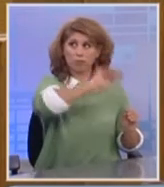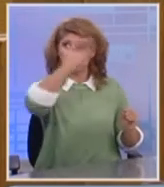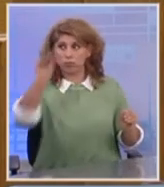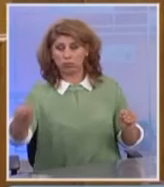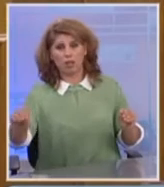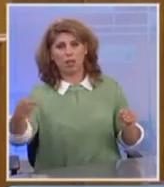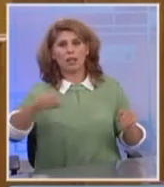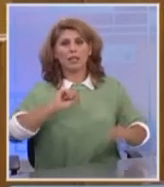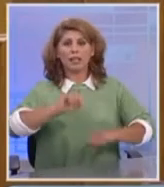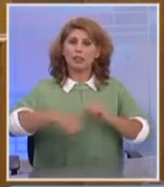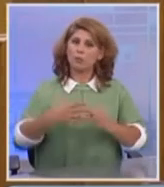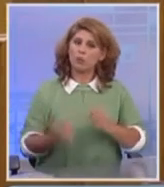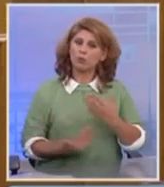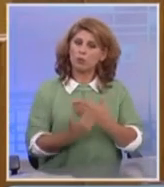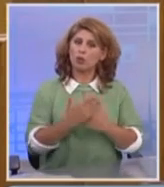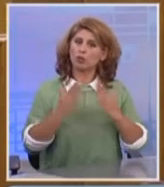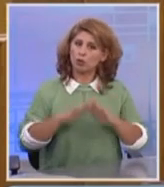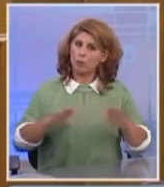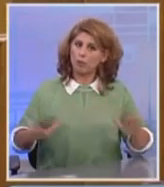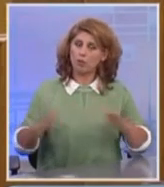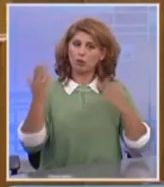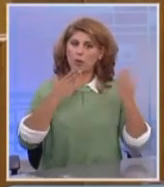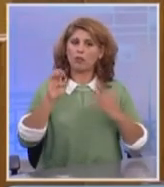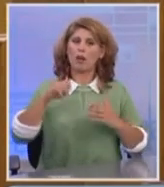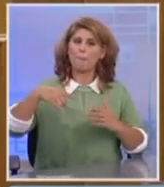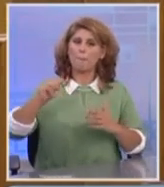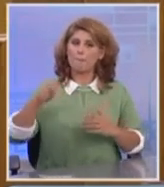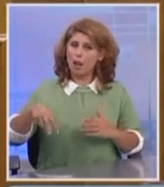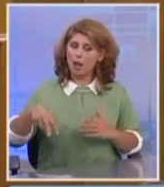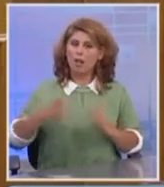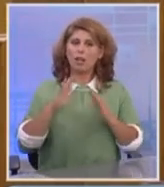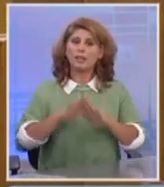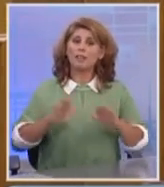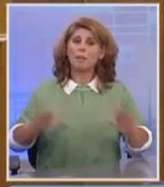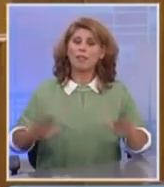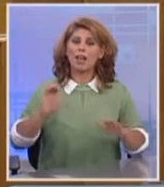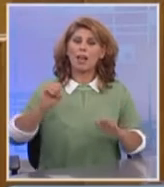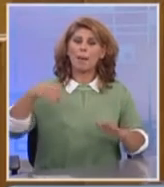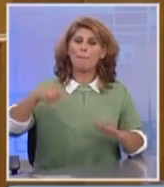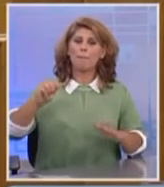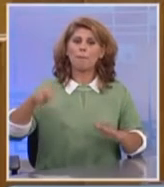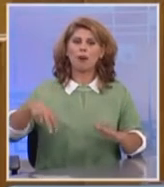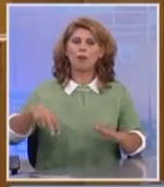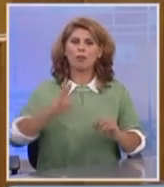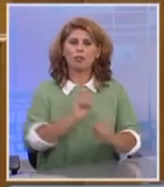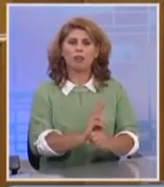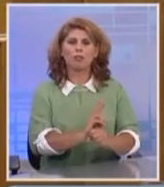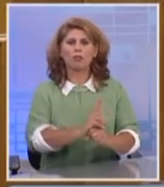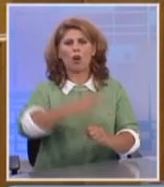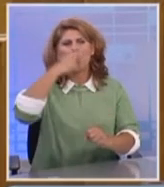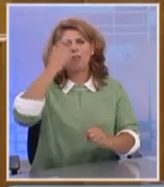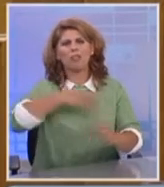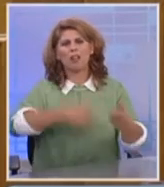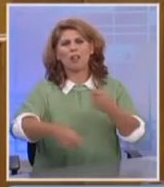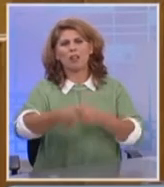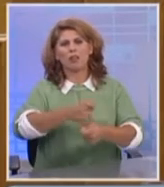είχαμε κινητοποίησεις το πρωί των παιδιών των μαθητών των ΕΠΑΛ. Τα παιδιά των ΕΠΑΛ τα θέλετε έρμεο της αγοράς από